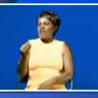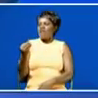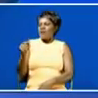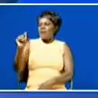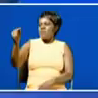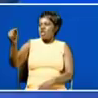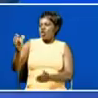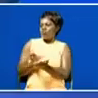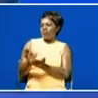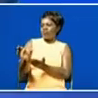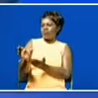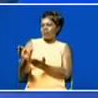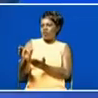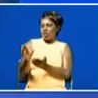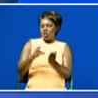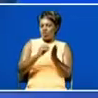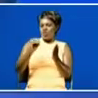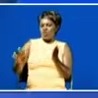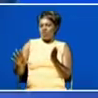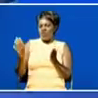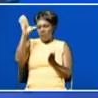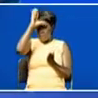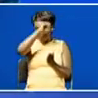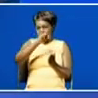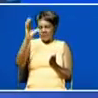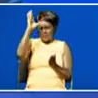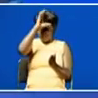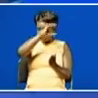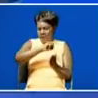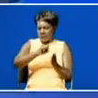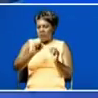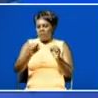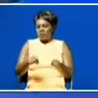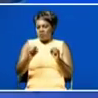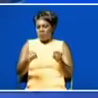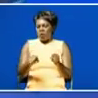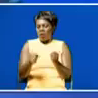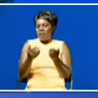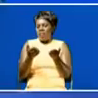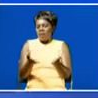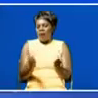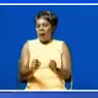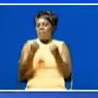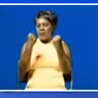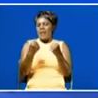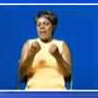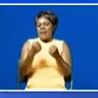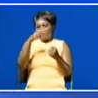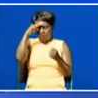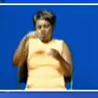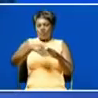shillings to eliminate any gaps that would have existed because of the